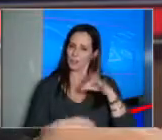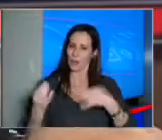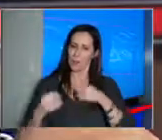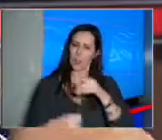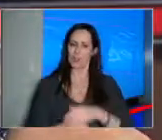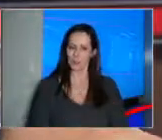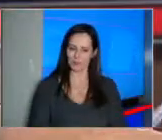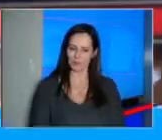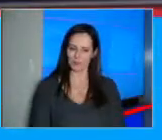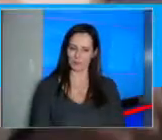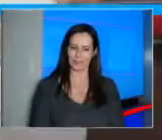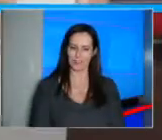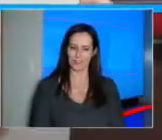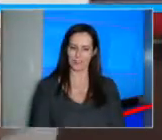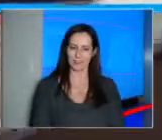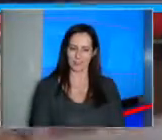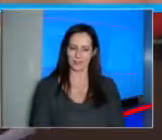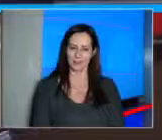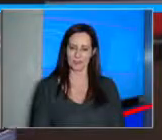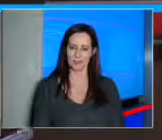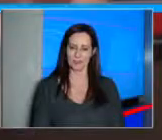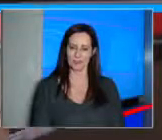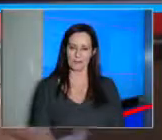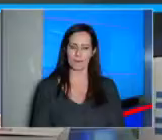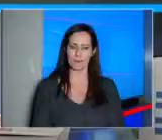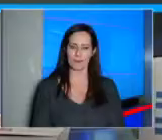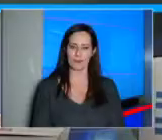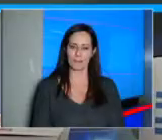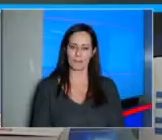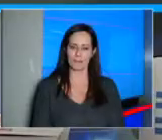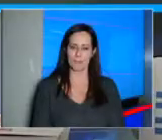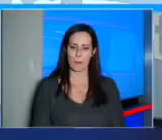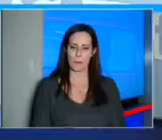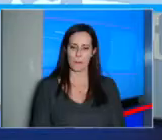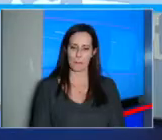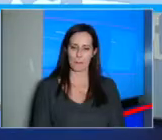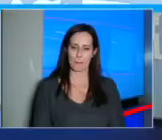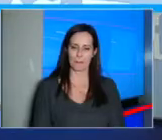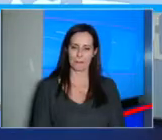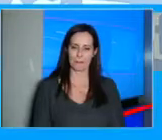כזה מוזיקה לייב, נומקה, אני מצליח לחפש אותה, זה אחלה.